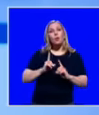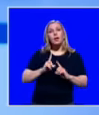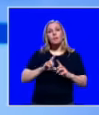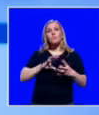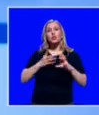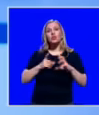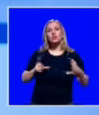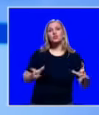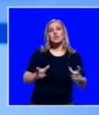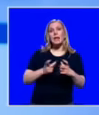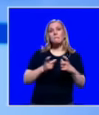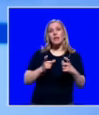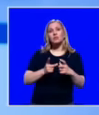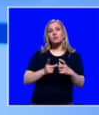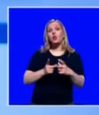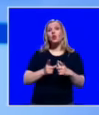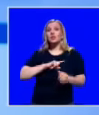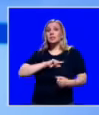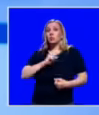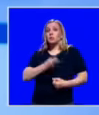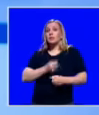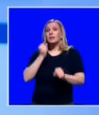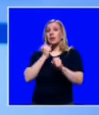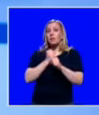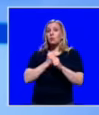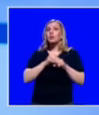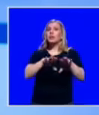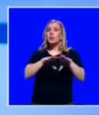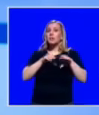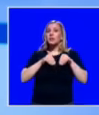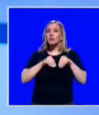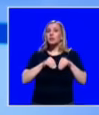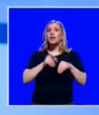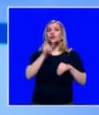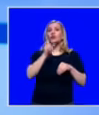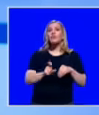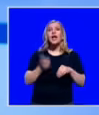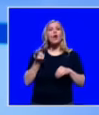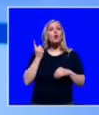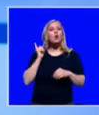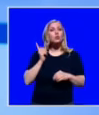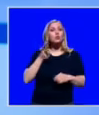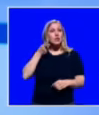се усмели да работи и да приеме човек, който е сочен